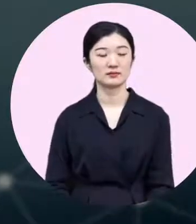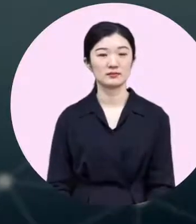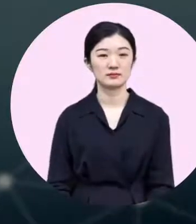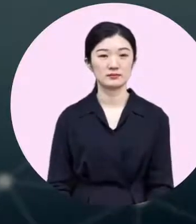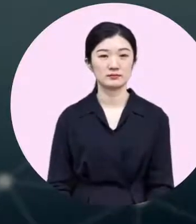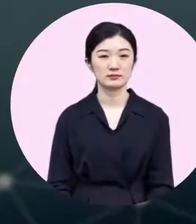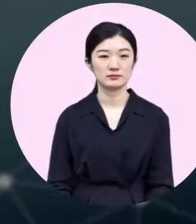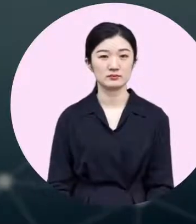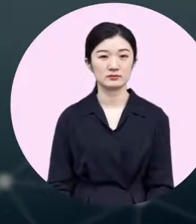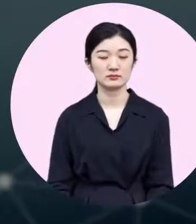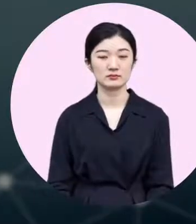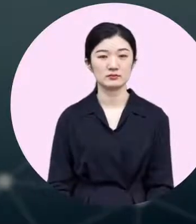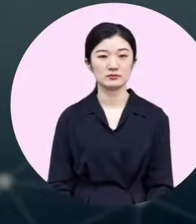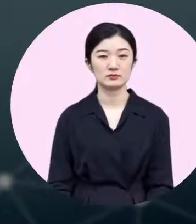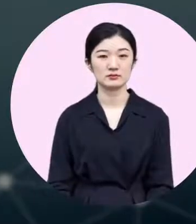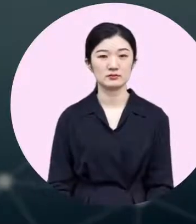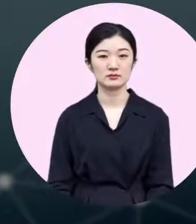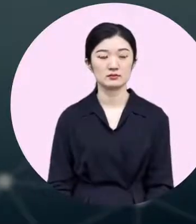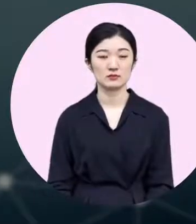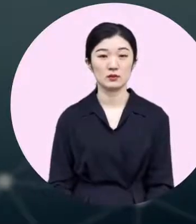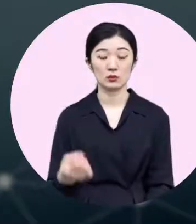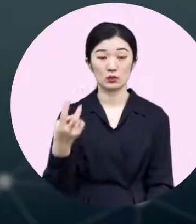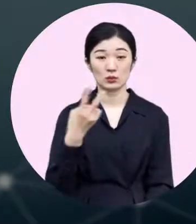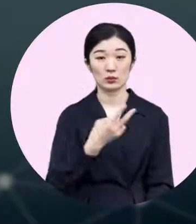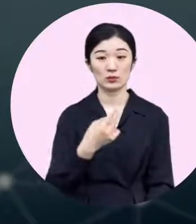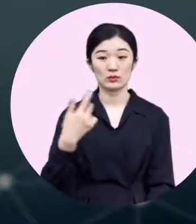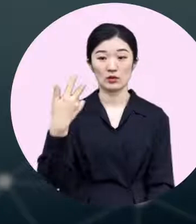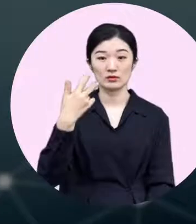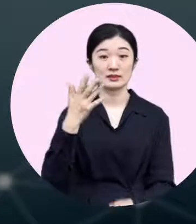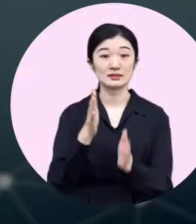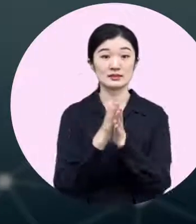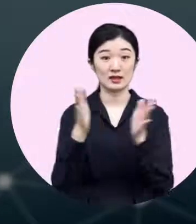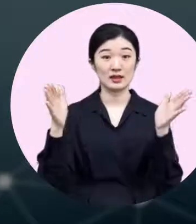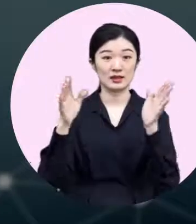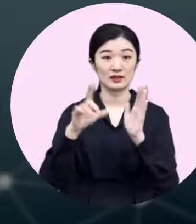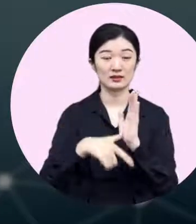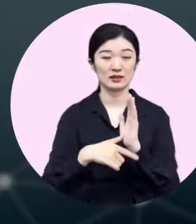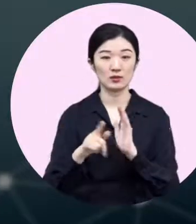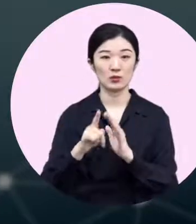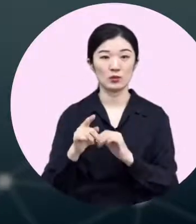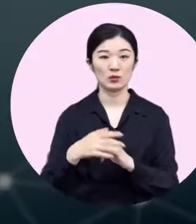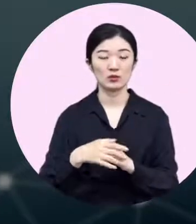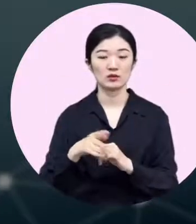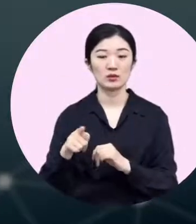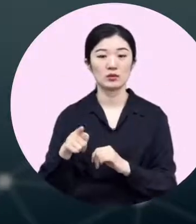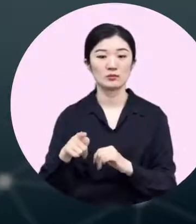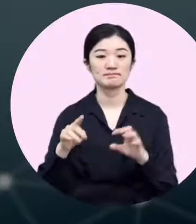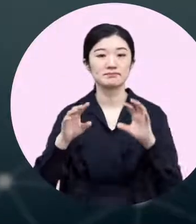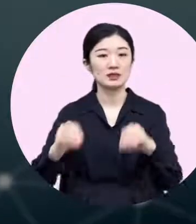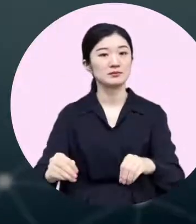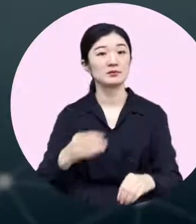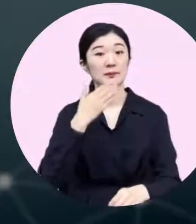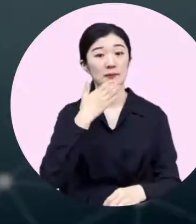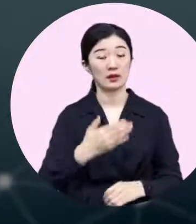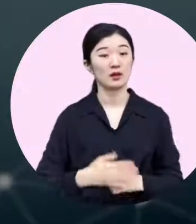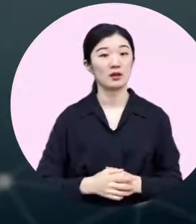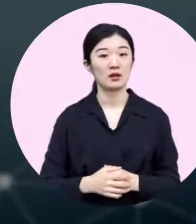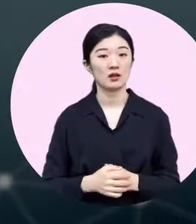다 호스트가 설정해 주는 거고요. 비디오 시작도 호스트가 못하게 설정할 수도 있어요.